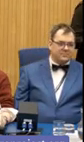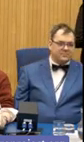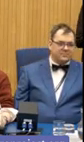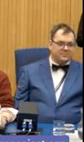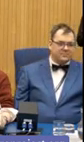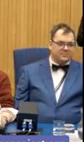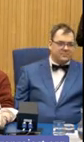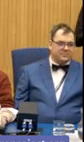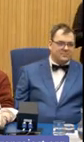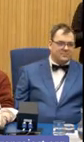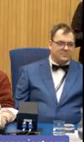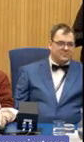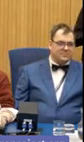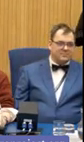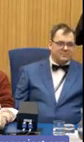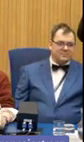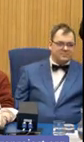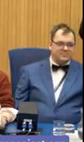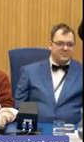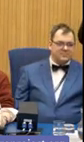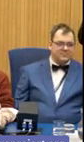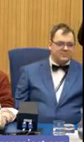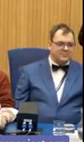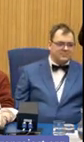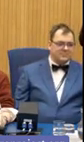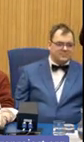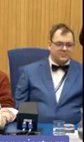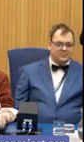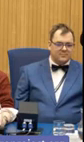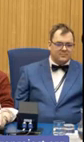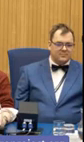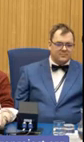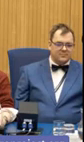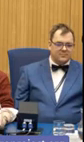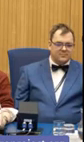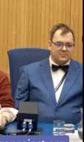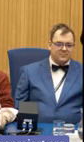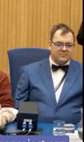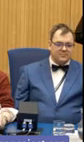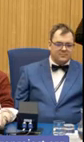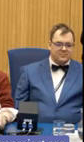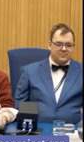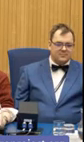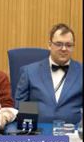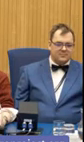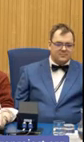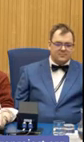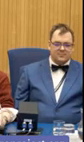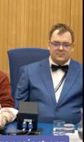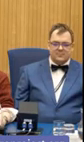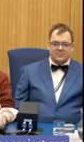machen regelmäßig inklusive Forschungsworkshops mit uns Bildungsfachkräften.